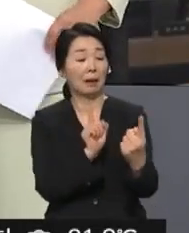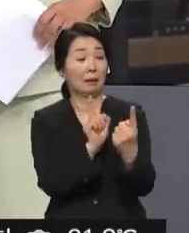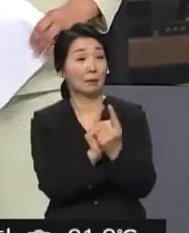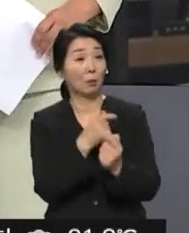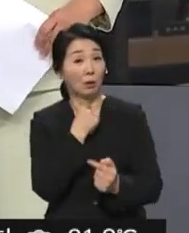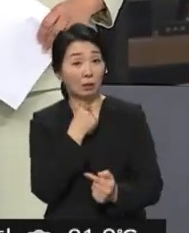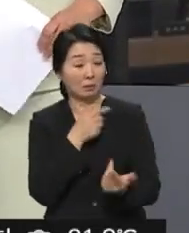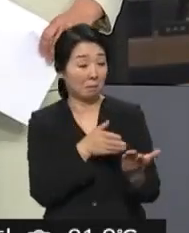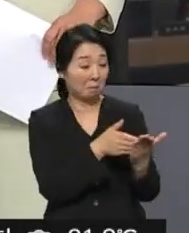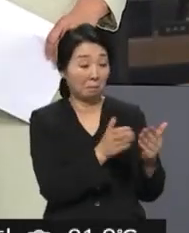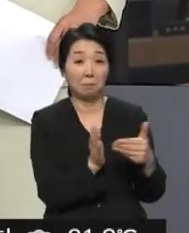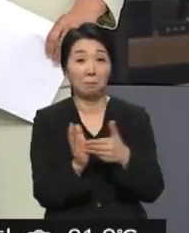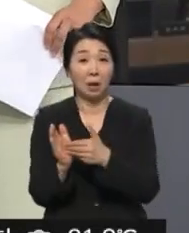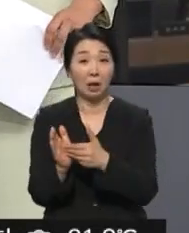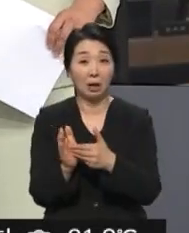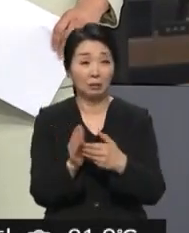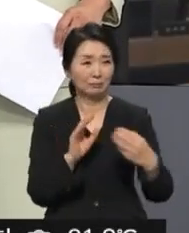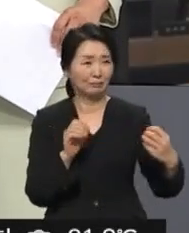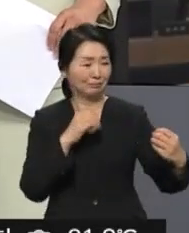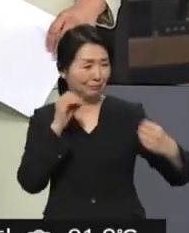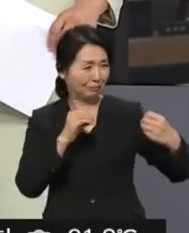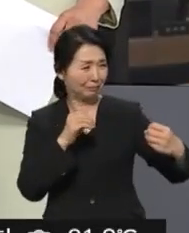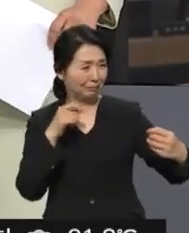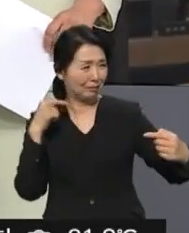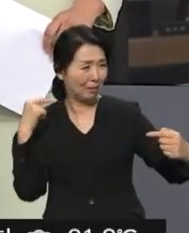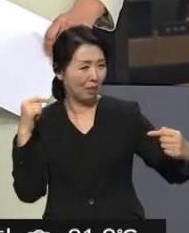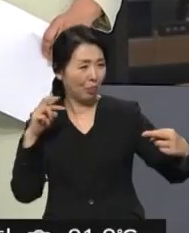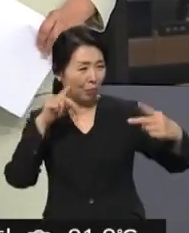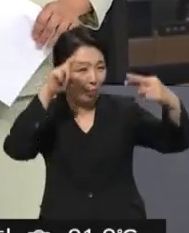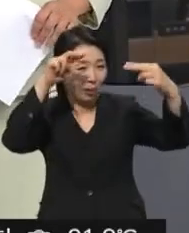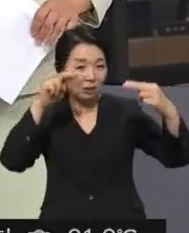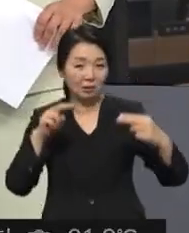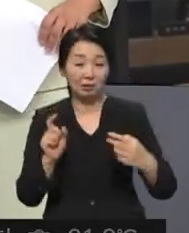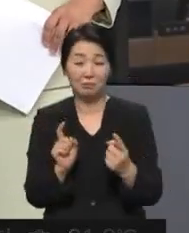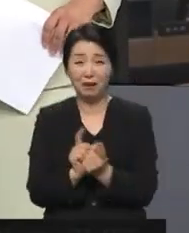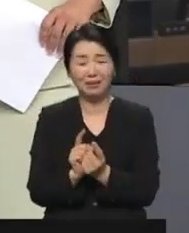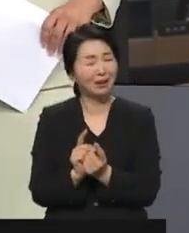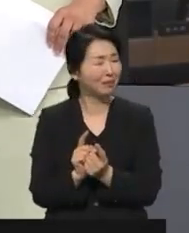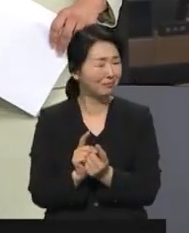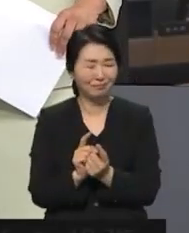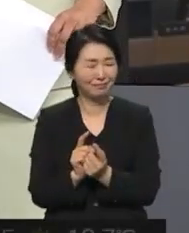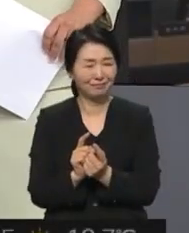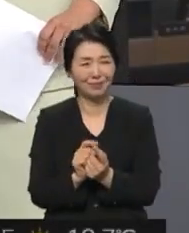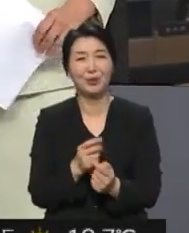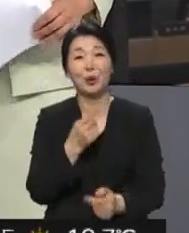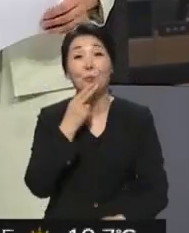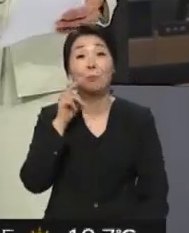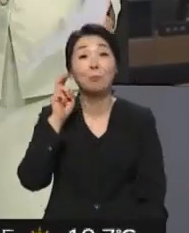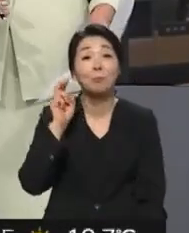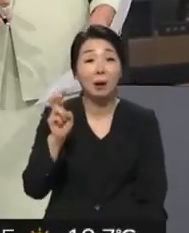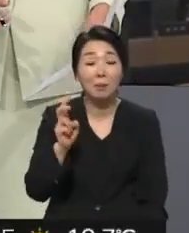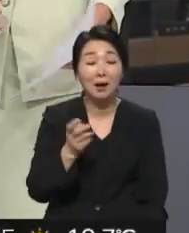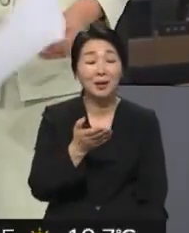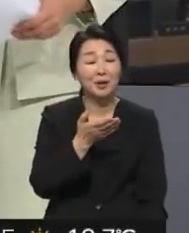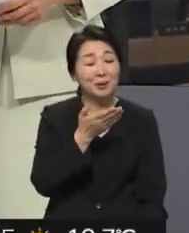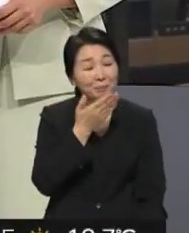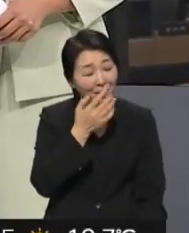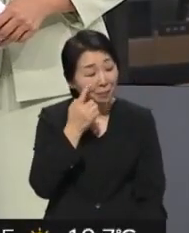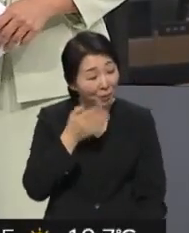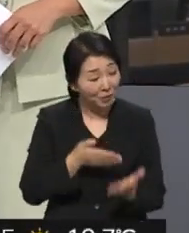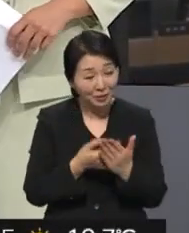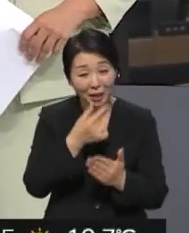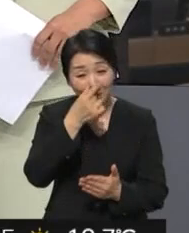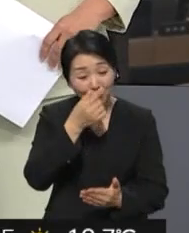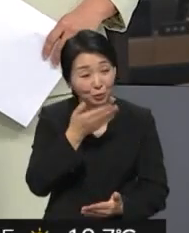했었죠. 이런 식이라면 두 사람의 만남 분위기가 불보듯 뻔해 보이는데요. 밥 한번 먹자, 소주 한잔